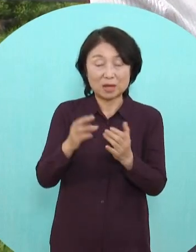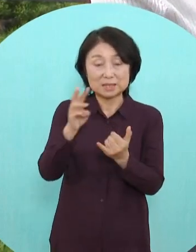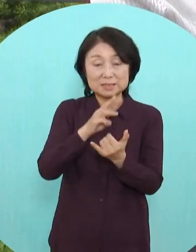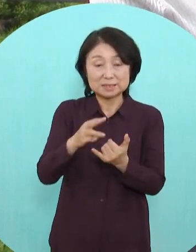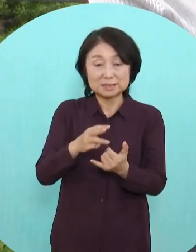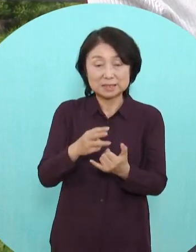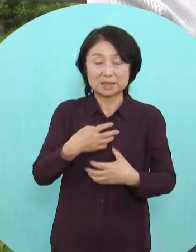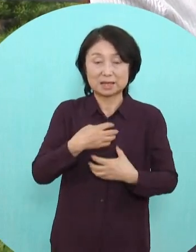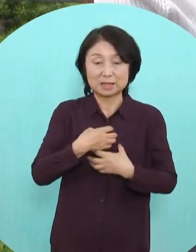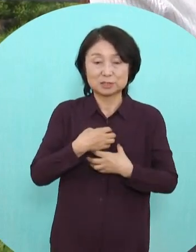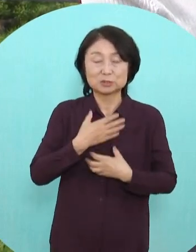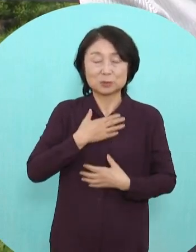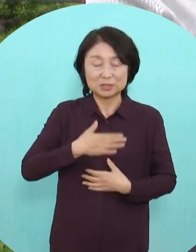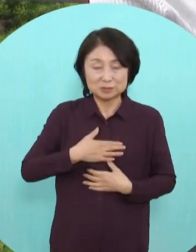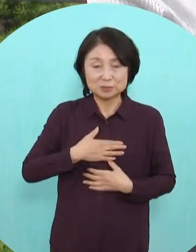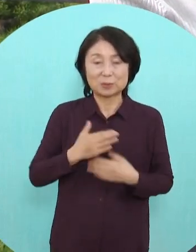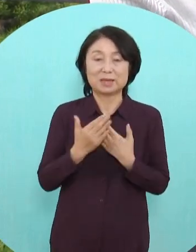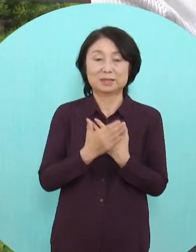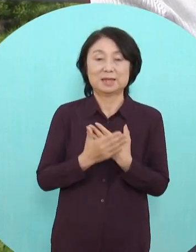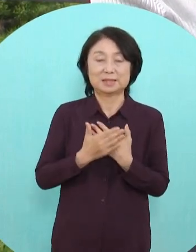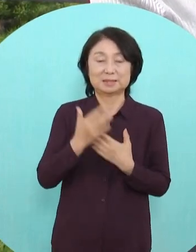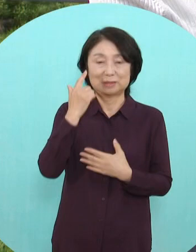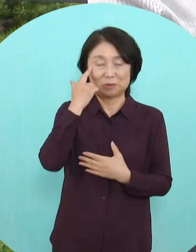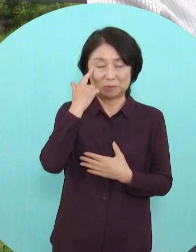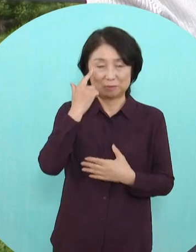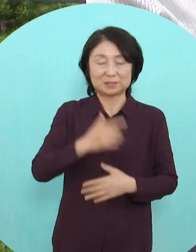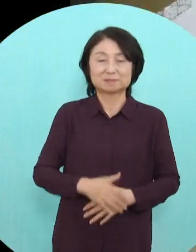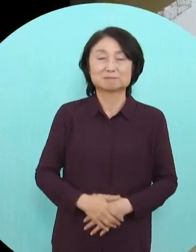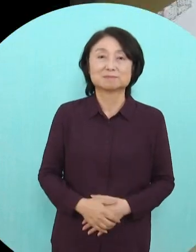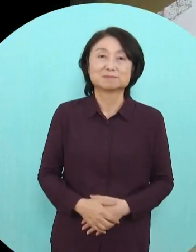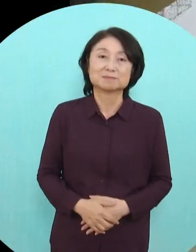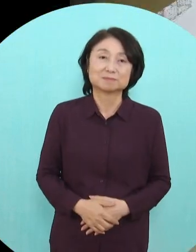っておくということは大切だと思います。